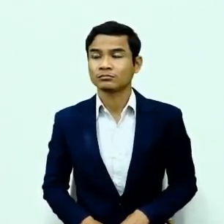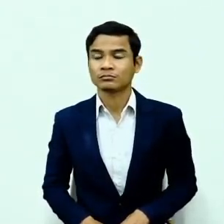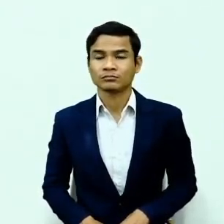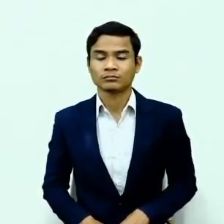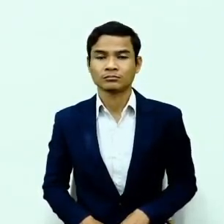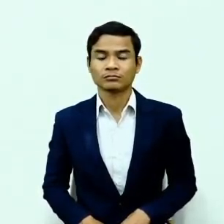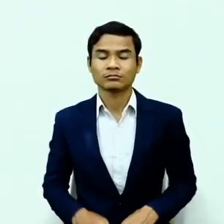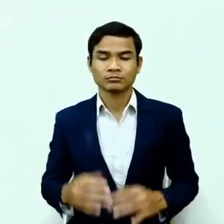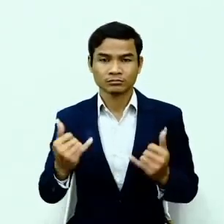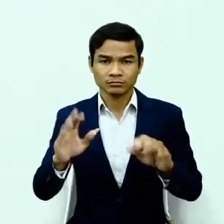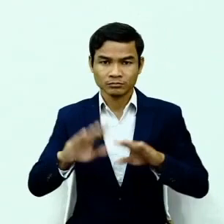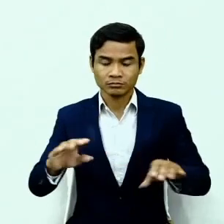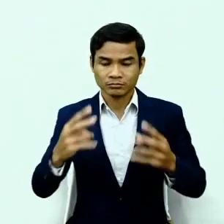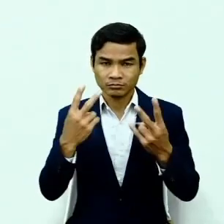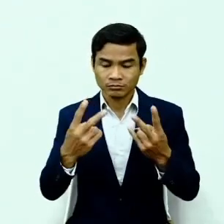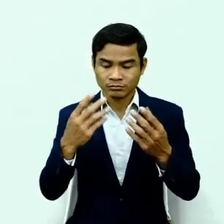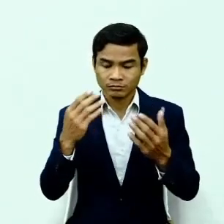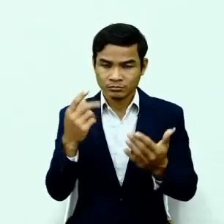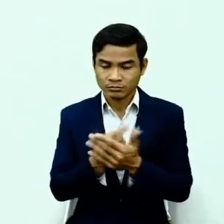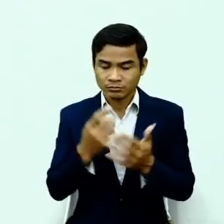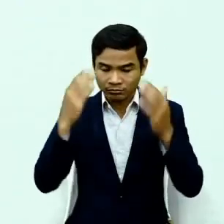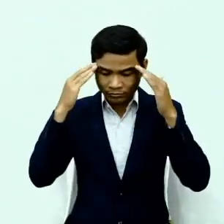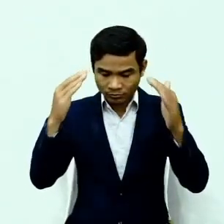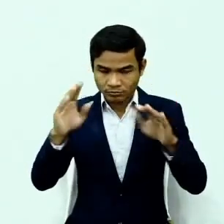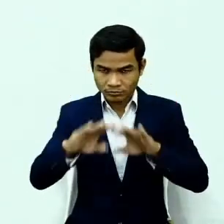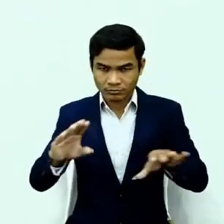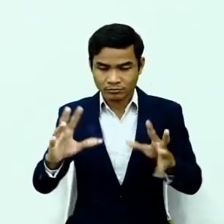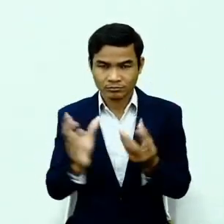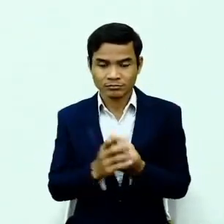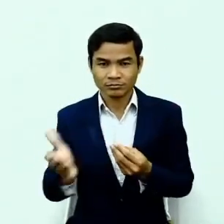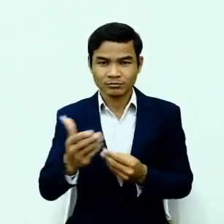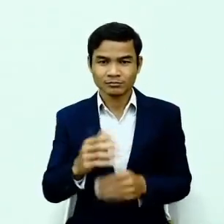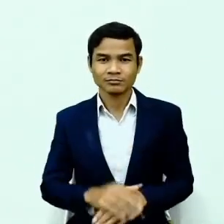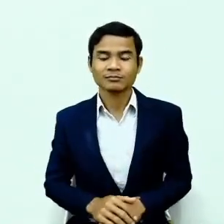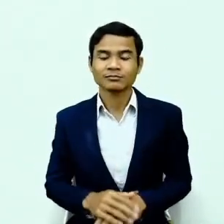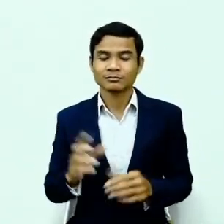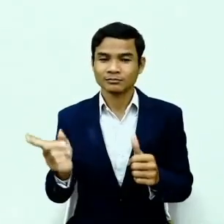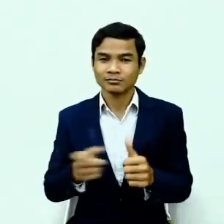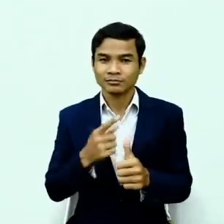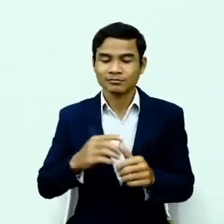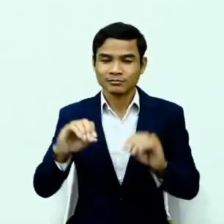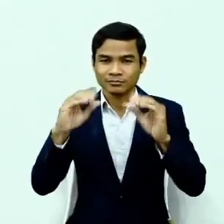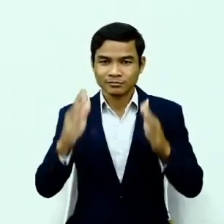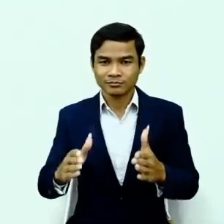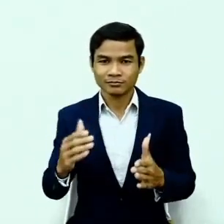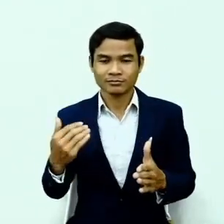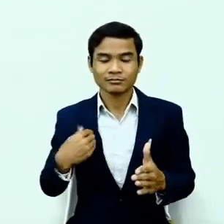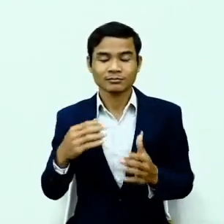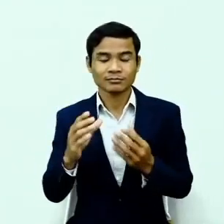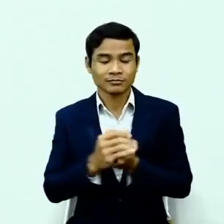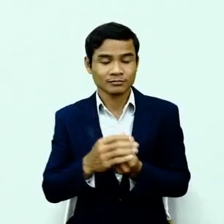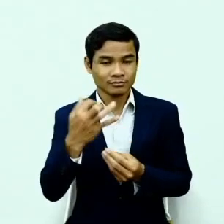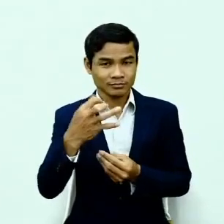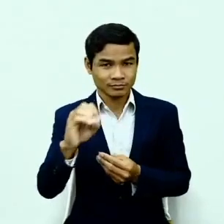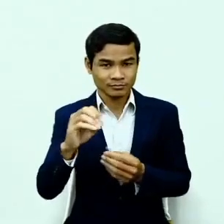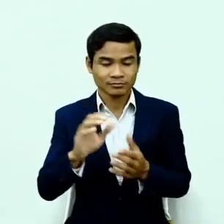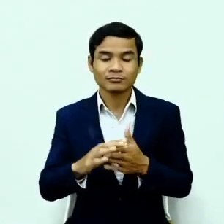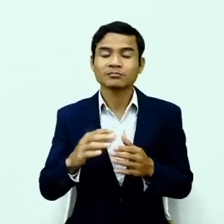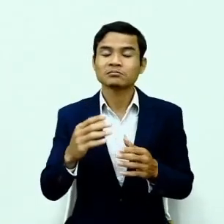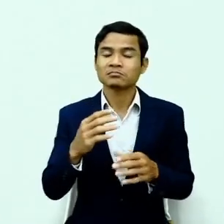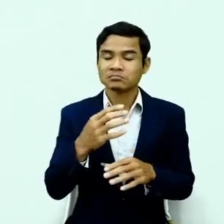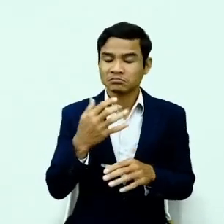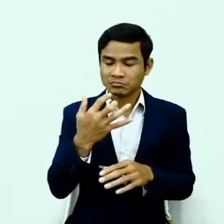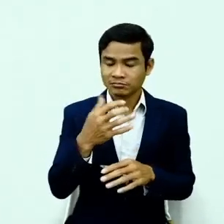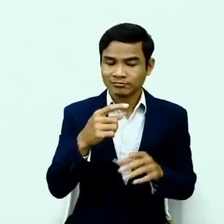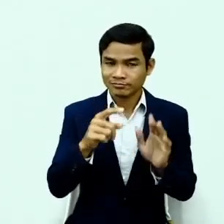tò chắc là lấy cho luôn thì ở khnía vô tiếp tục đại mền tên nè con nè chà đồng bố này cứ mình chuẩn mình chật sắp bộ bằng tham sam sắp này cứ ban